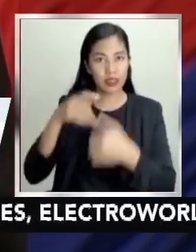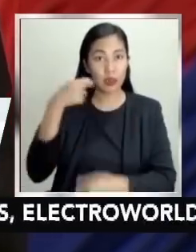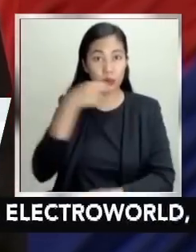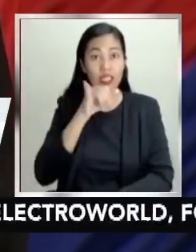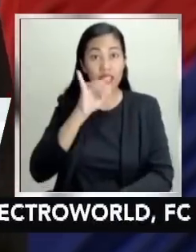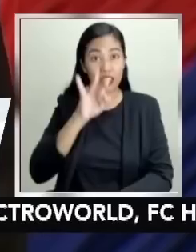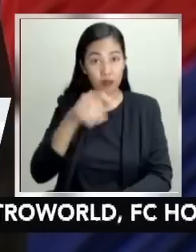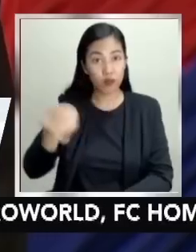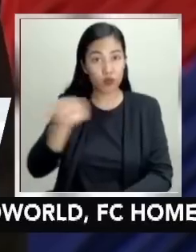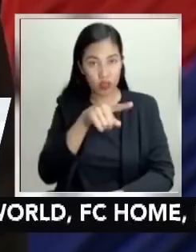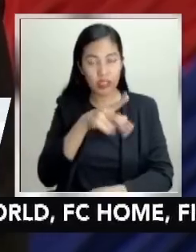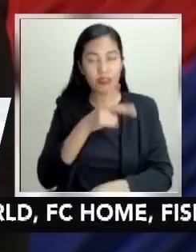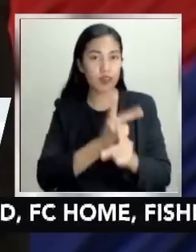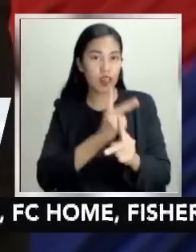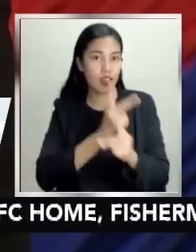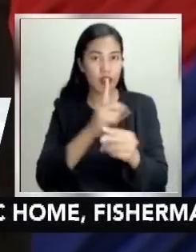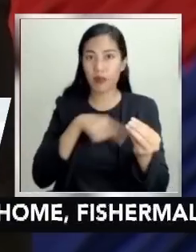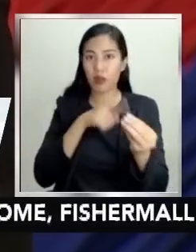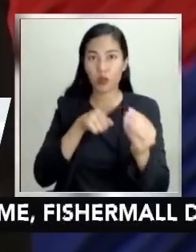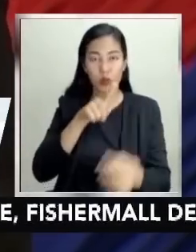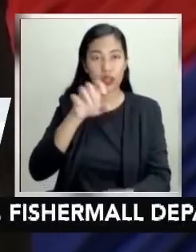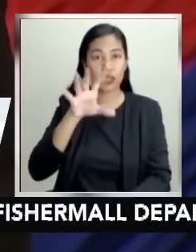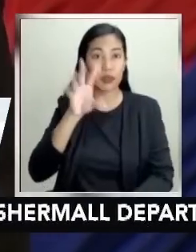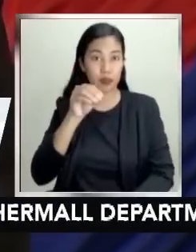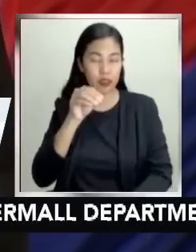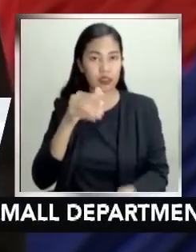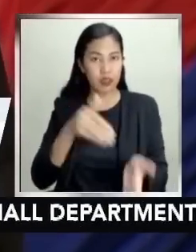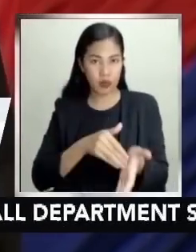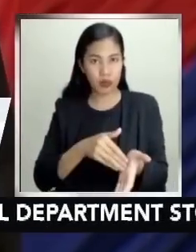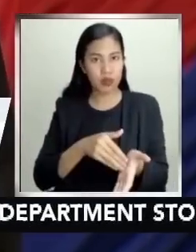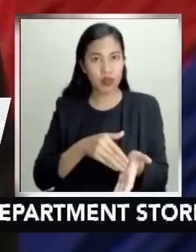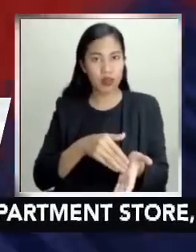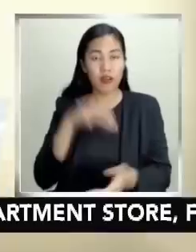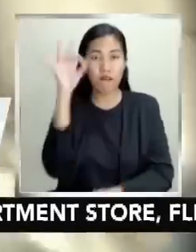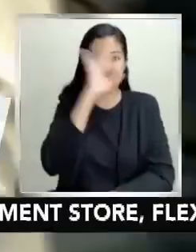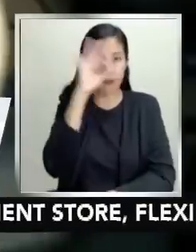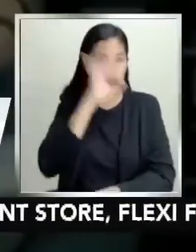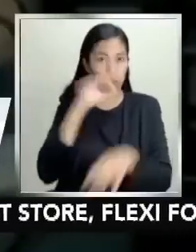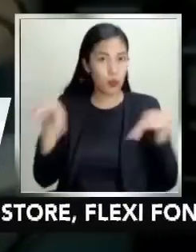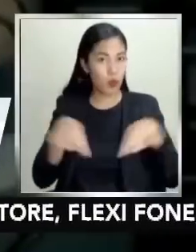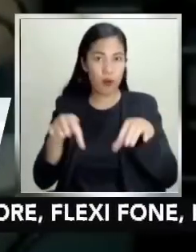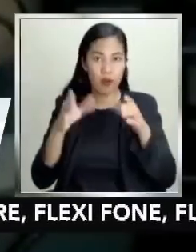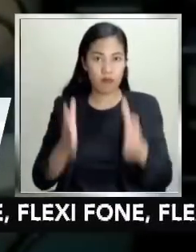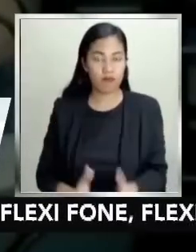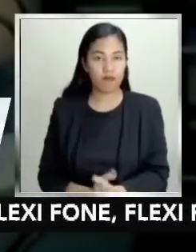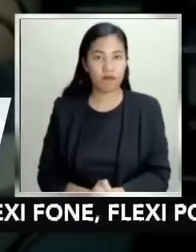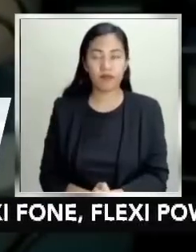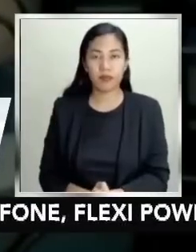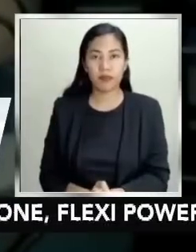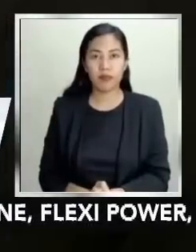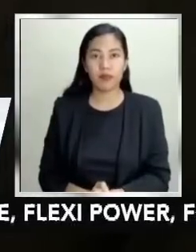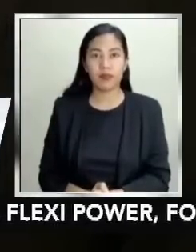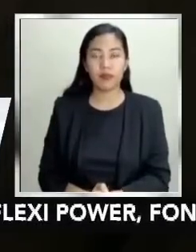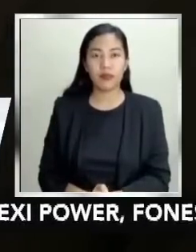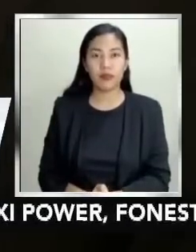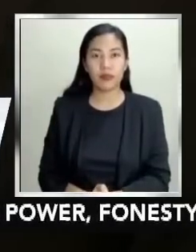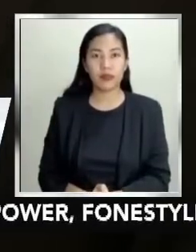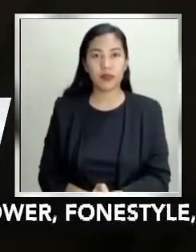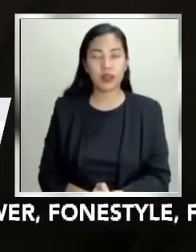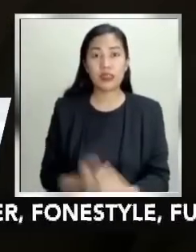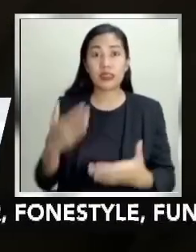the 150,000 overseas foreign workers. Naging mitsaya ng pag-alma ng ilan at